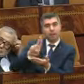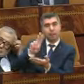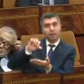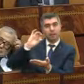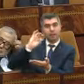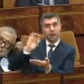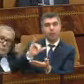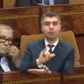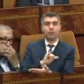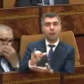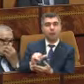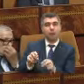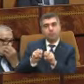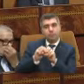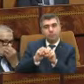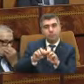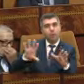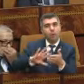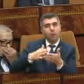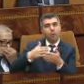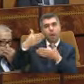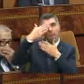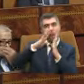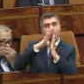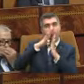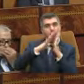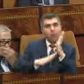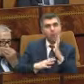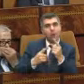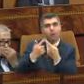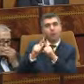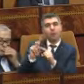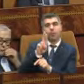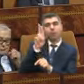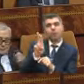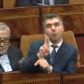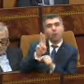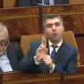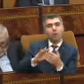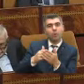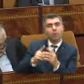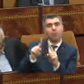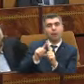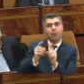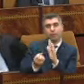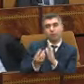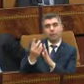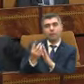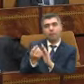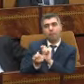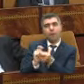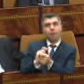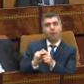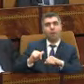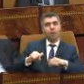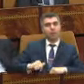نقل القرارات والإمكانيات، متسائلين موازة مع الهيكلة الحكومية الجديدة عن مدى